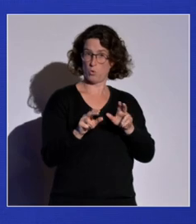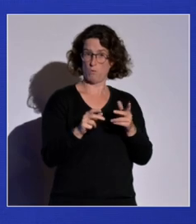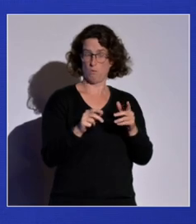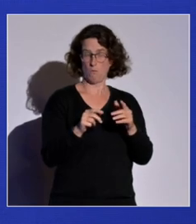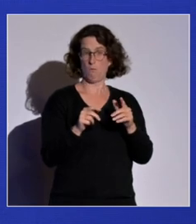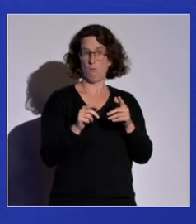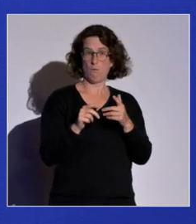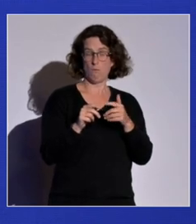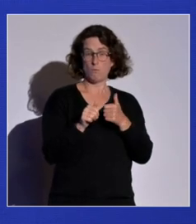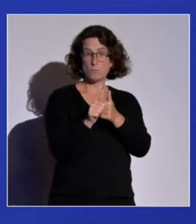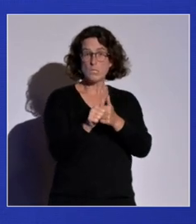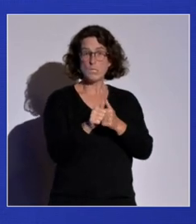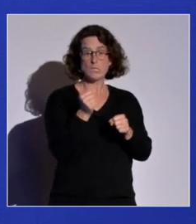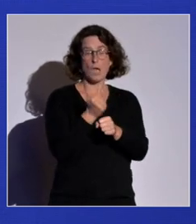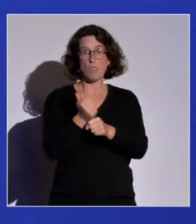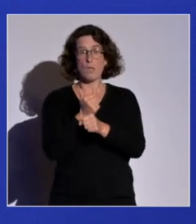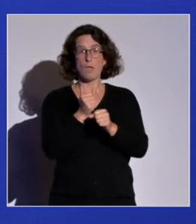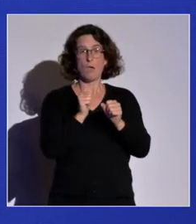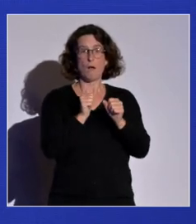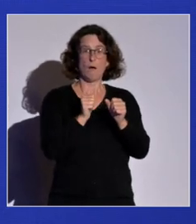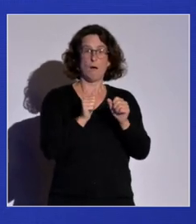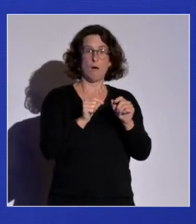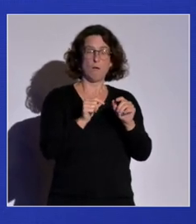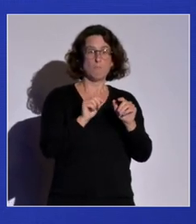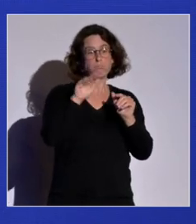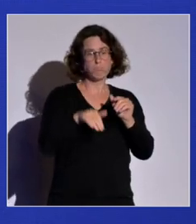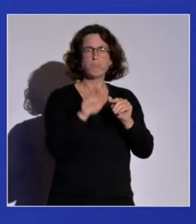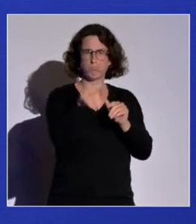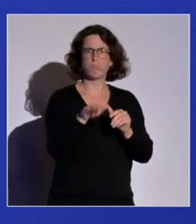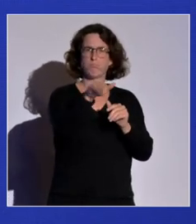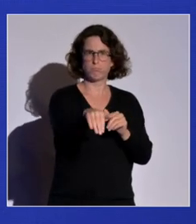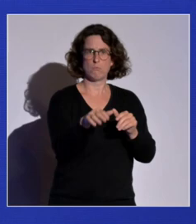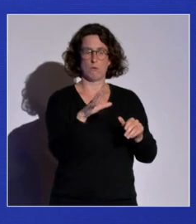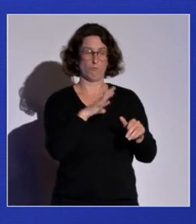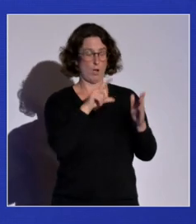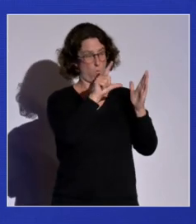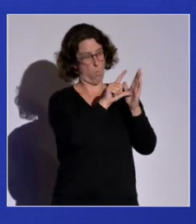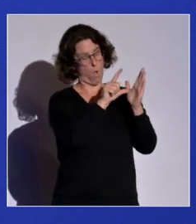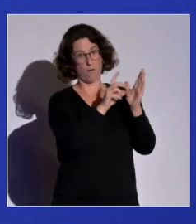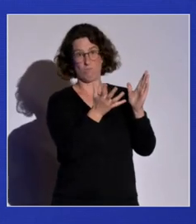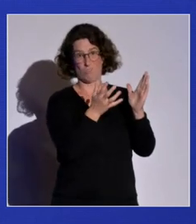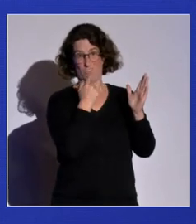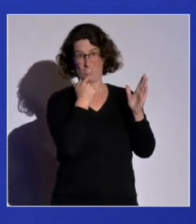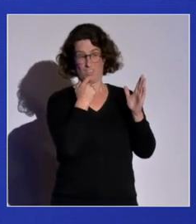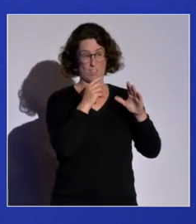mauvaises, il y a une loi, il faut produire plus que ce qu'on consommera.